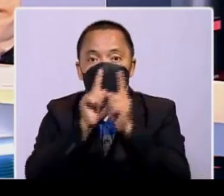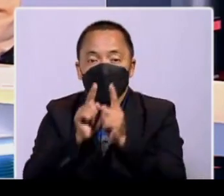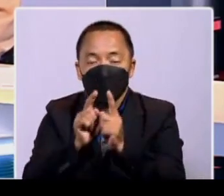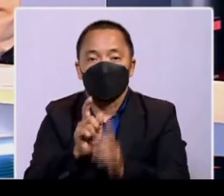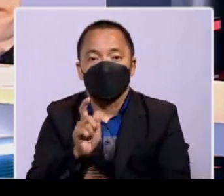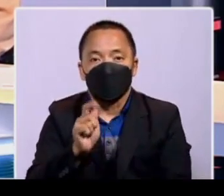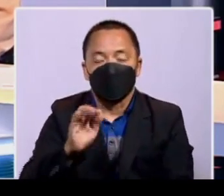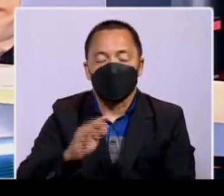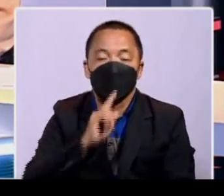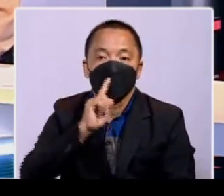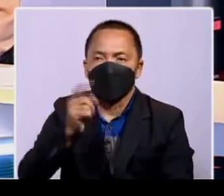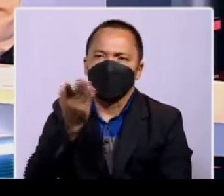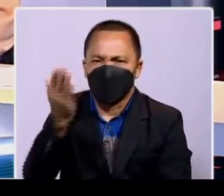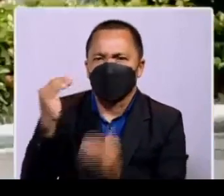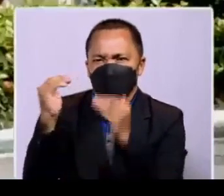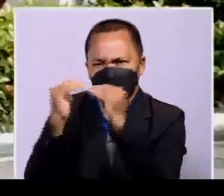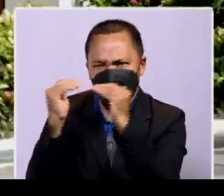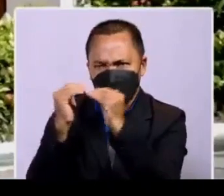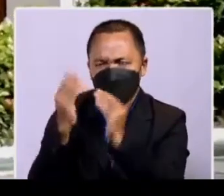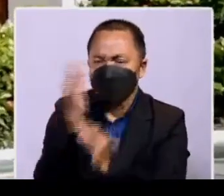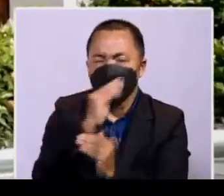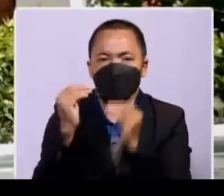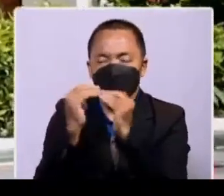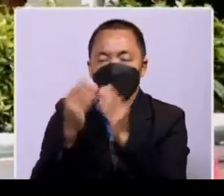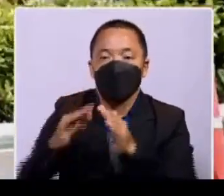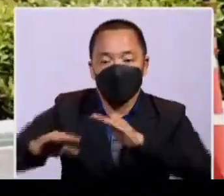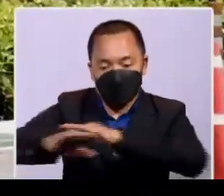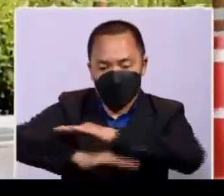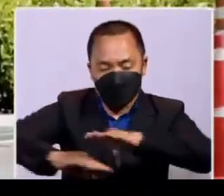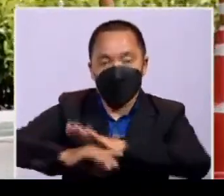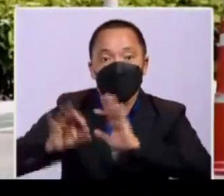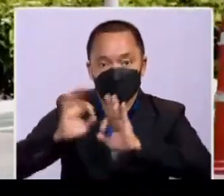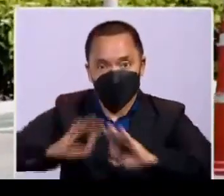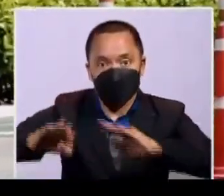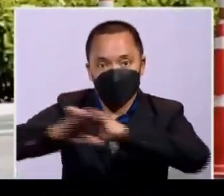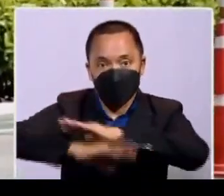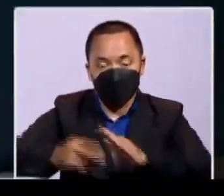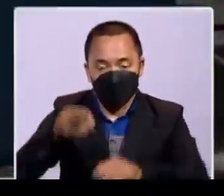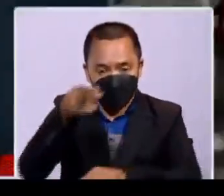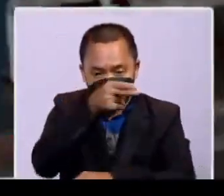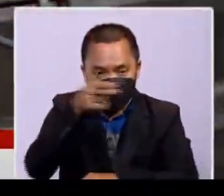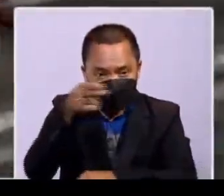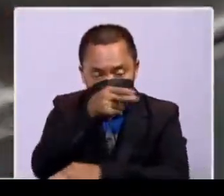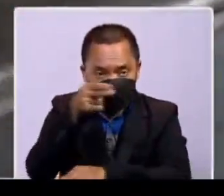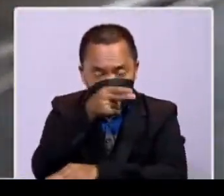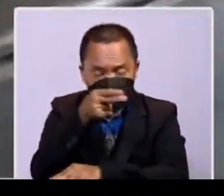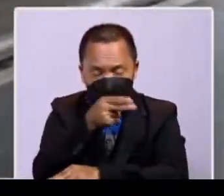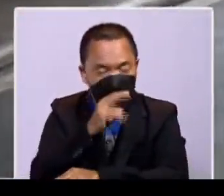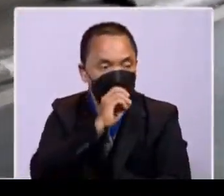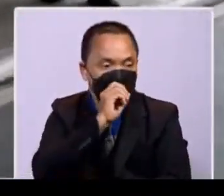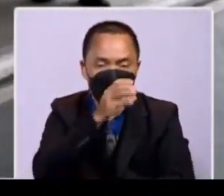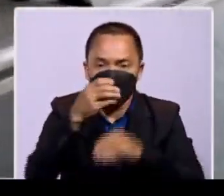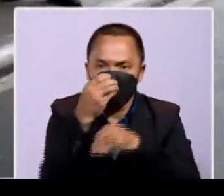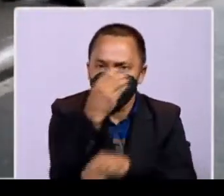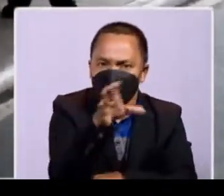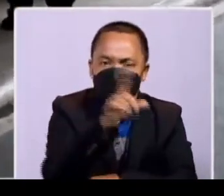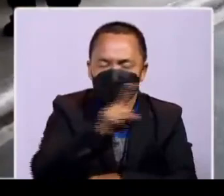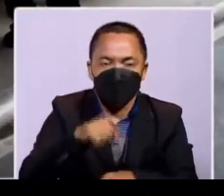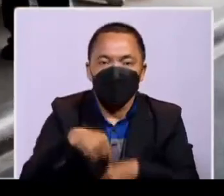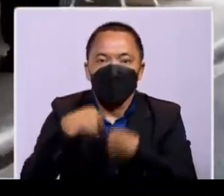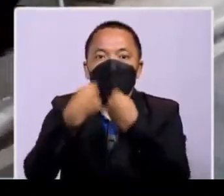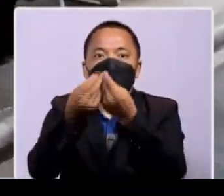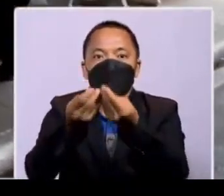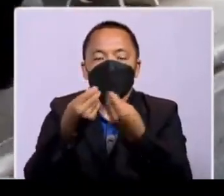จฉริยะนะคะไปร้องขอความเป็นธรรมพร้อมกับนำหลักฐานสำคัญที่บอกว่าเป็นคลิปวิดีโอที่ไม่สามารถเปิดเผยได้ไป